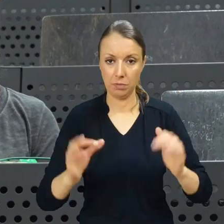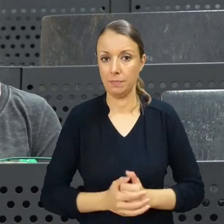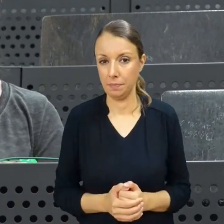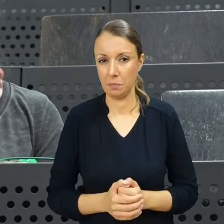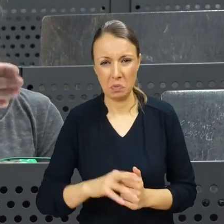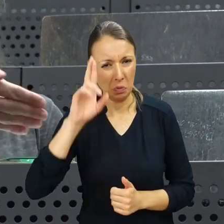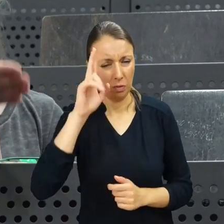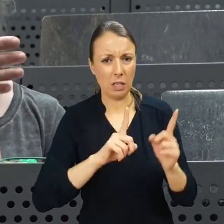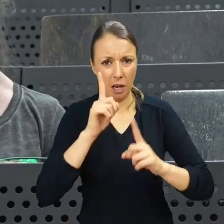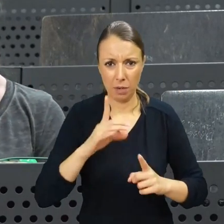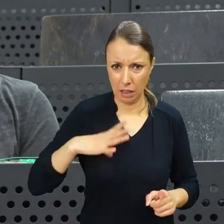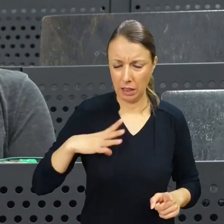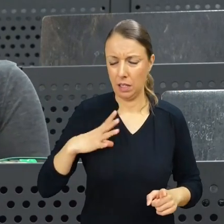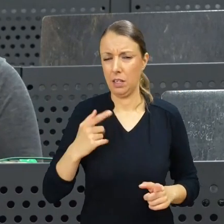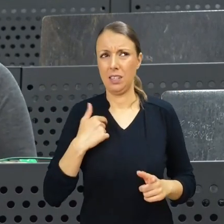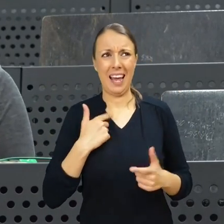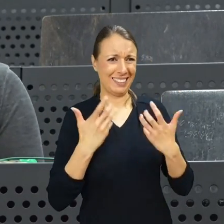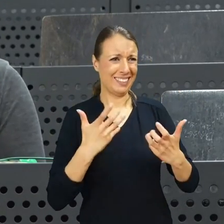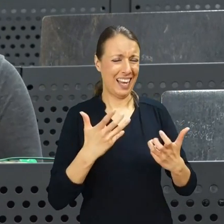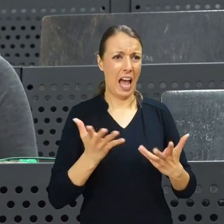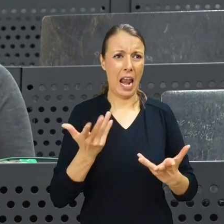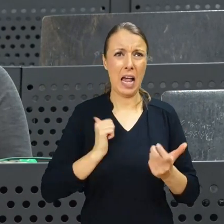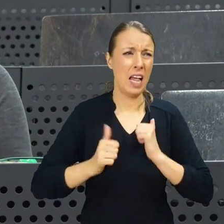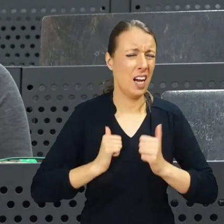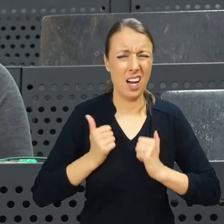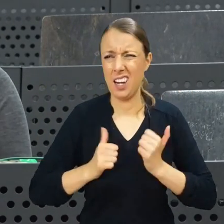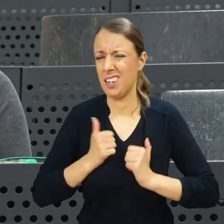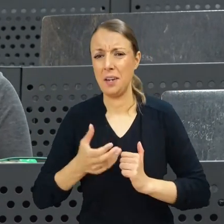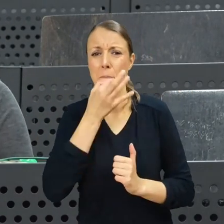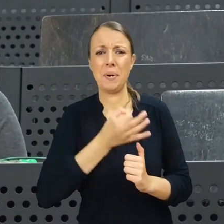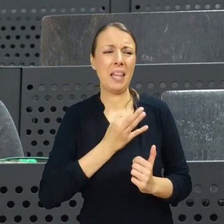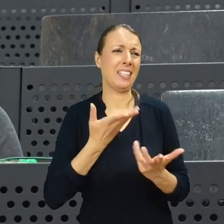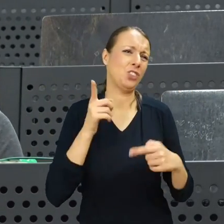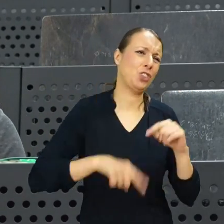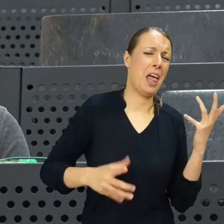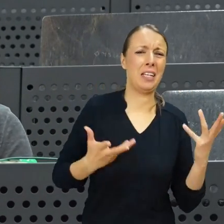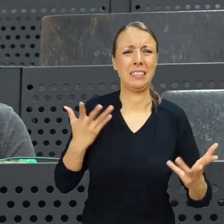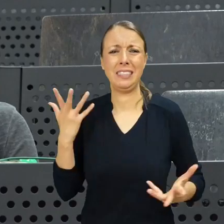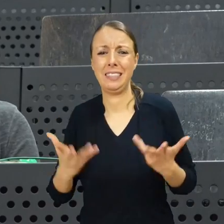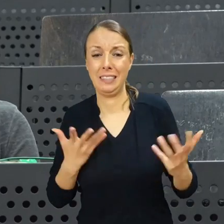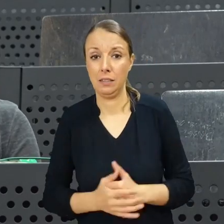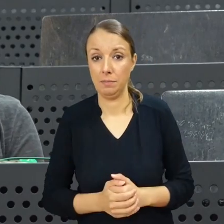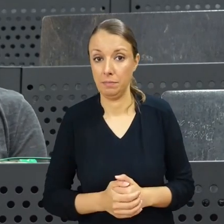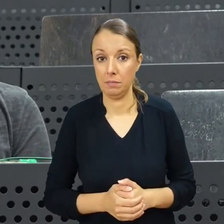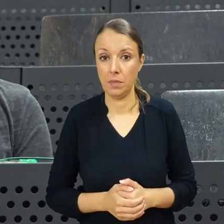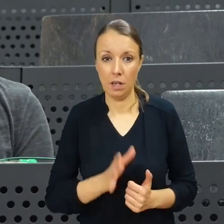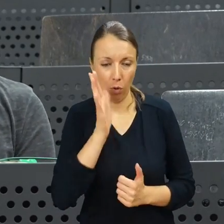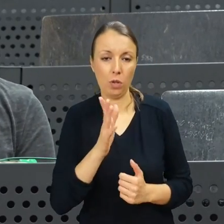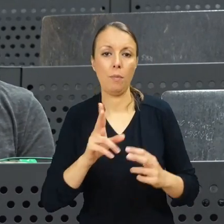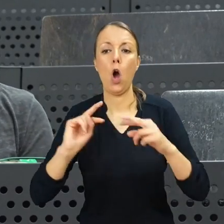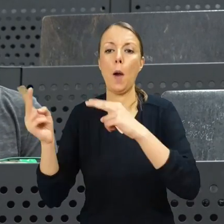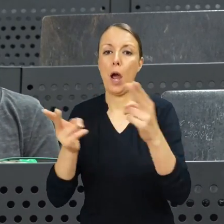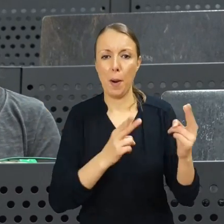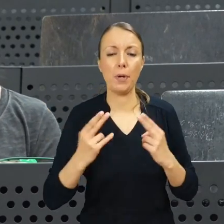taka, że no ta, chciałbym, ale jest źle zadane pytanie, nie? I jakby i bawimy się w tego kotka i myszkę i w tego